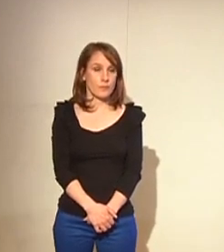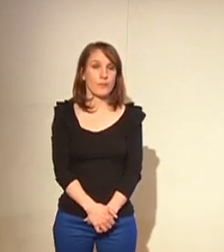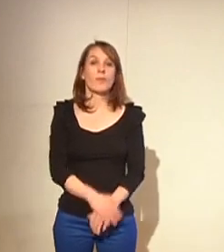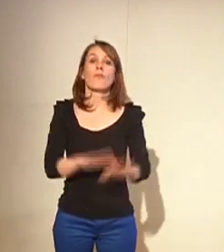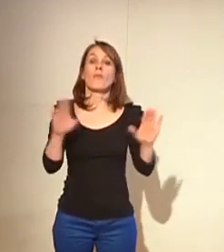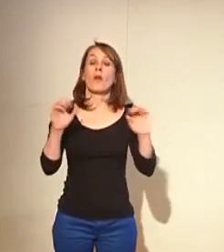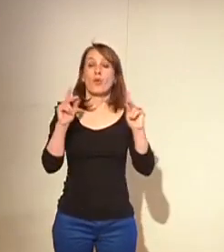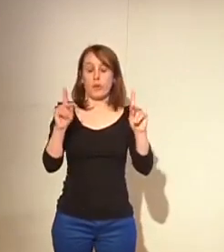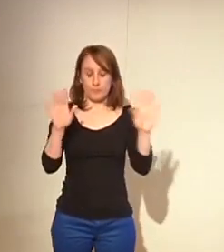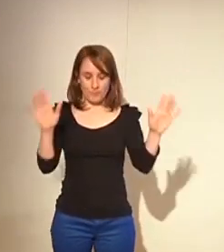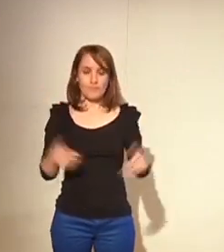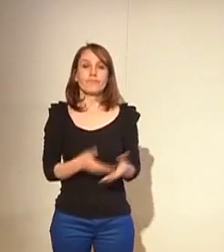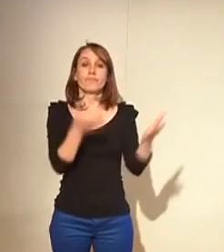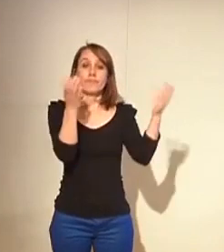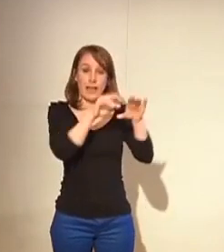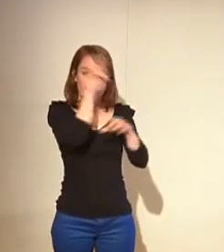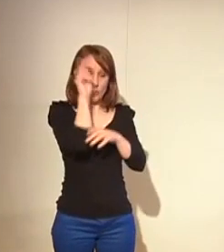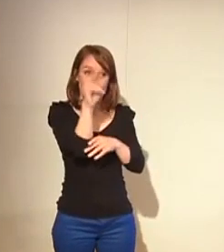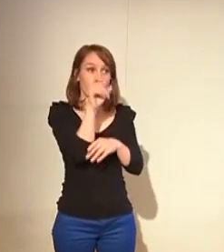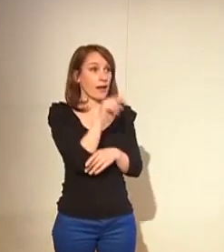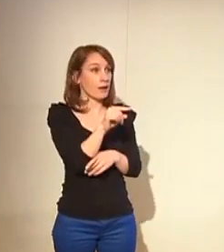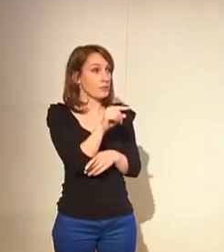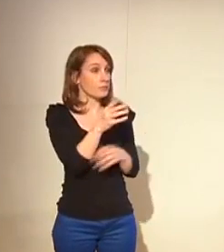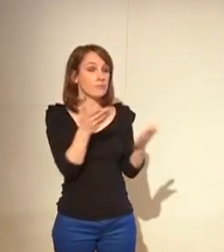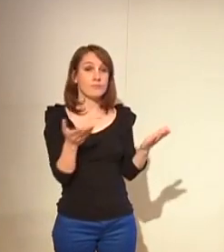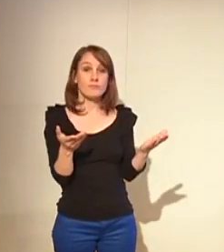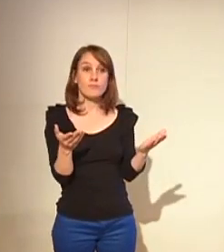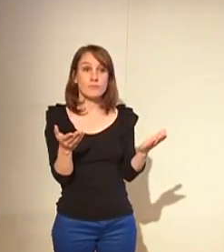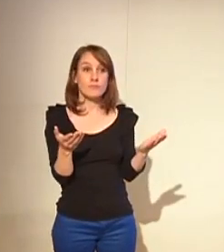ok donc pour l'assemblée général est-ce qu'il y a